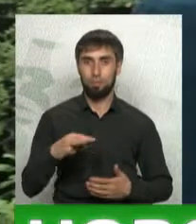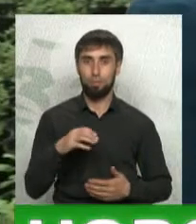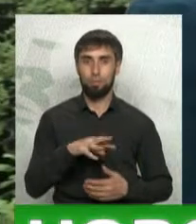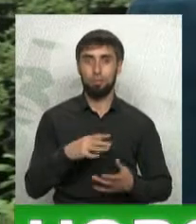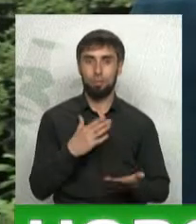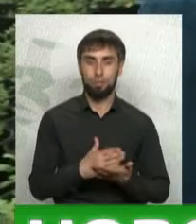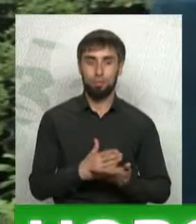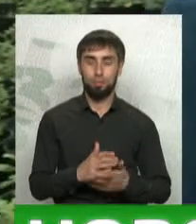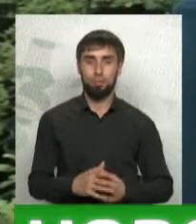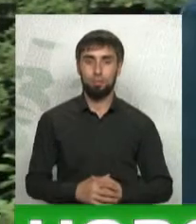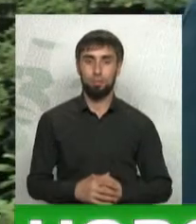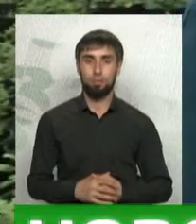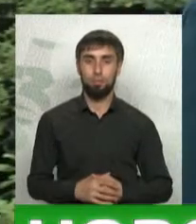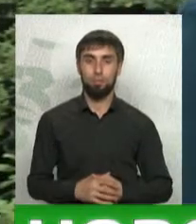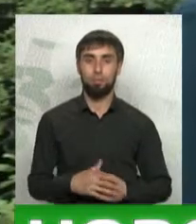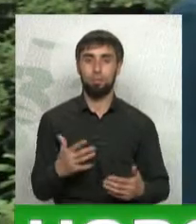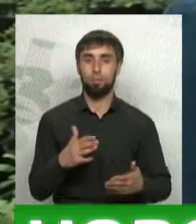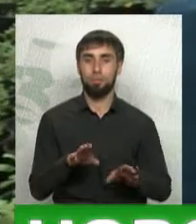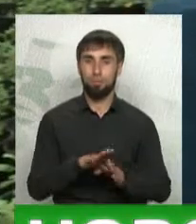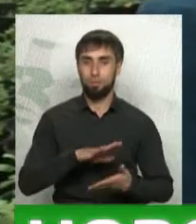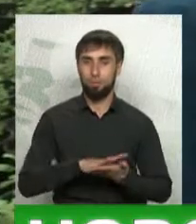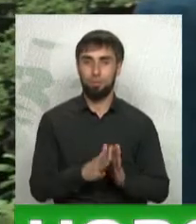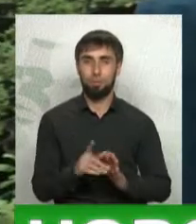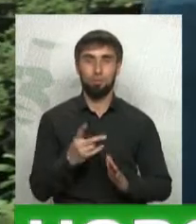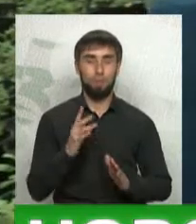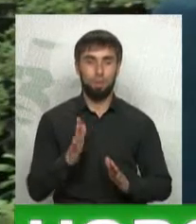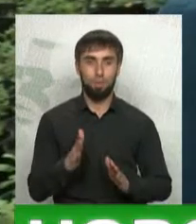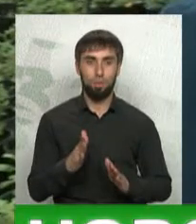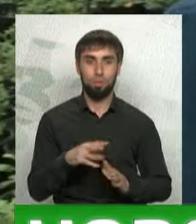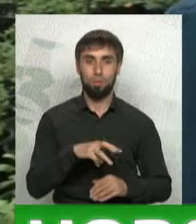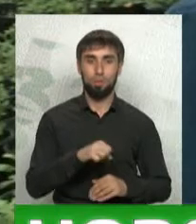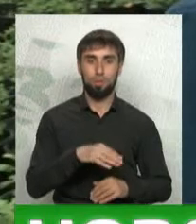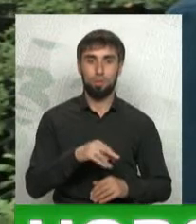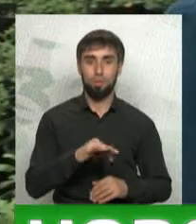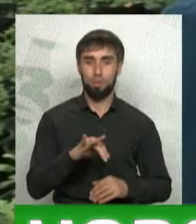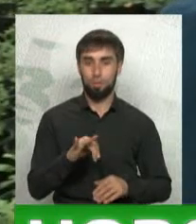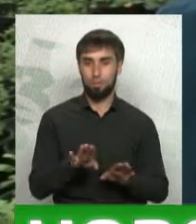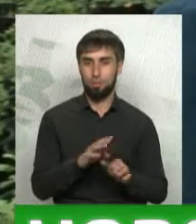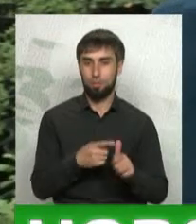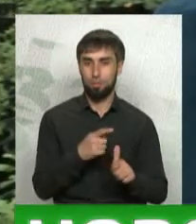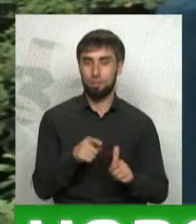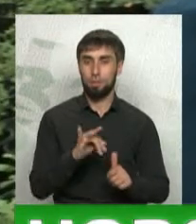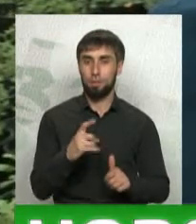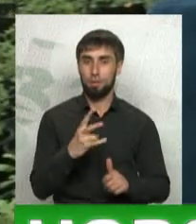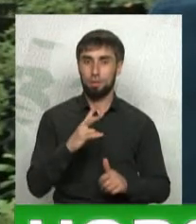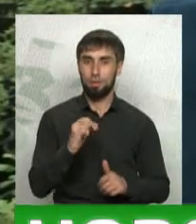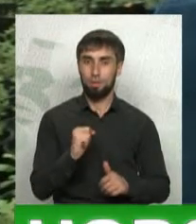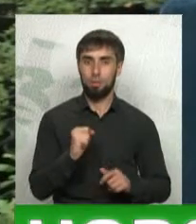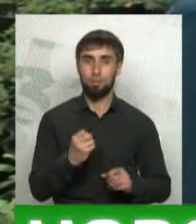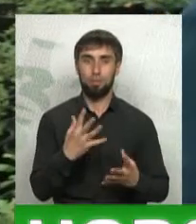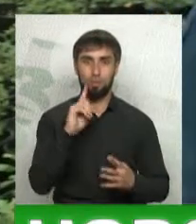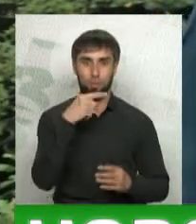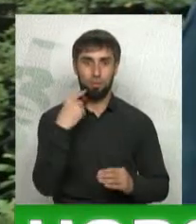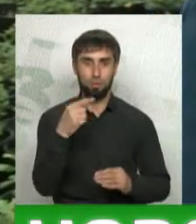там есть такие условия, что надо будет маточники, ахшам, их надо на года садить, чтобы с